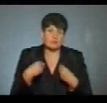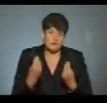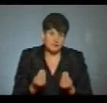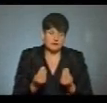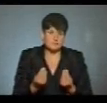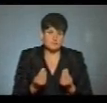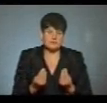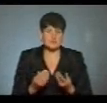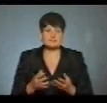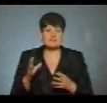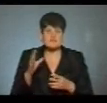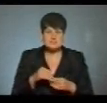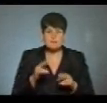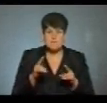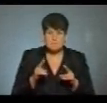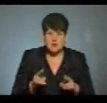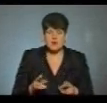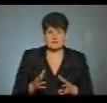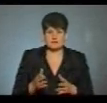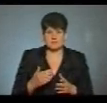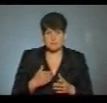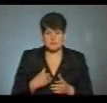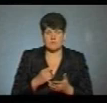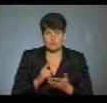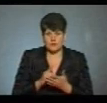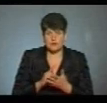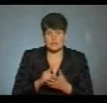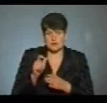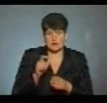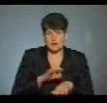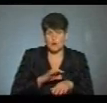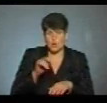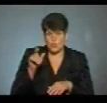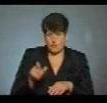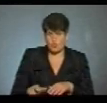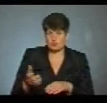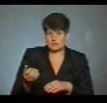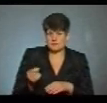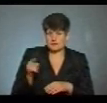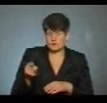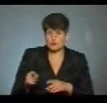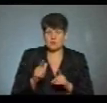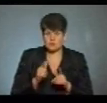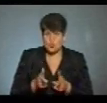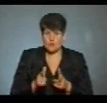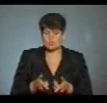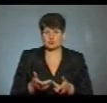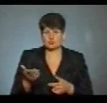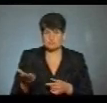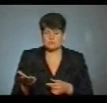повинні хворому, і ми це робимо, коли ми призначаємо його, то ми повинні отримати згоду від пацієнта, тому